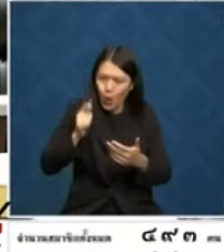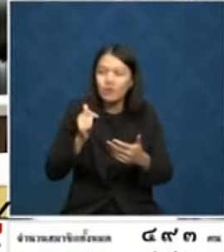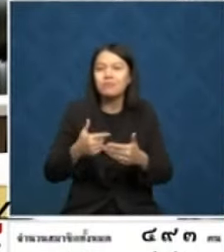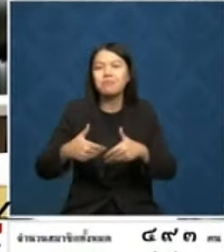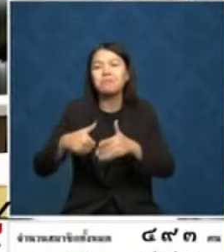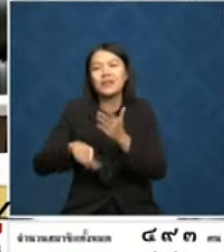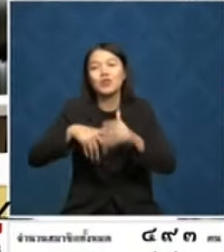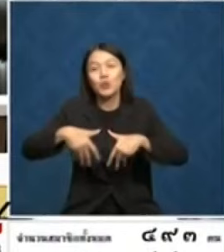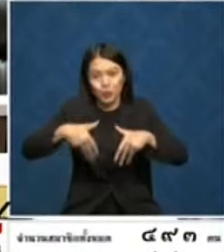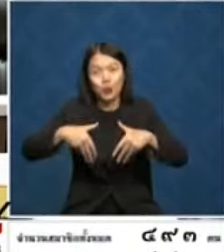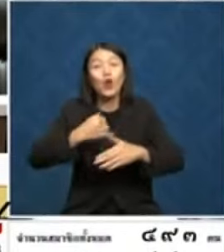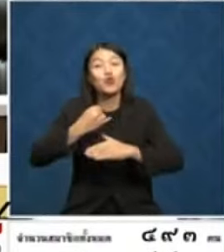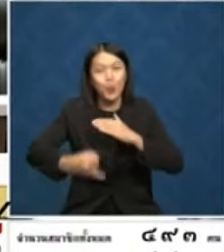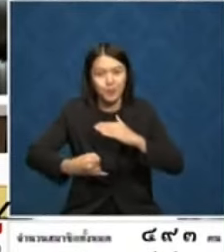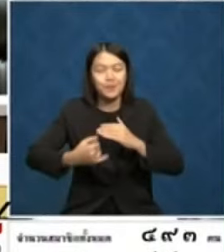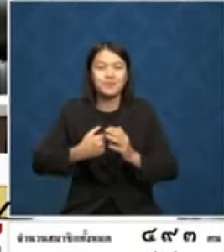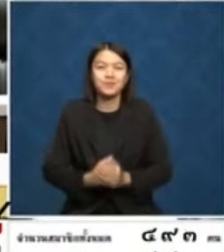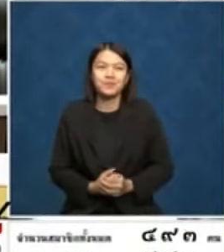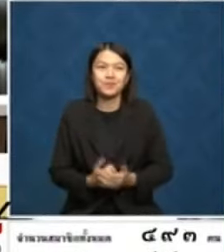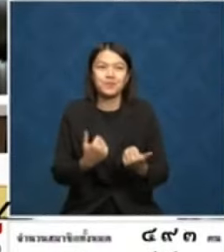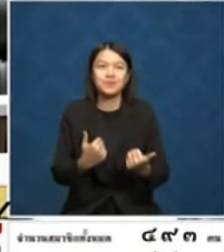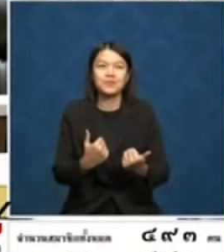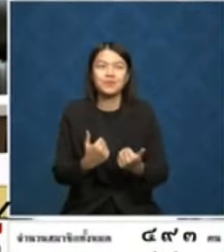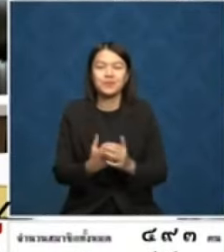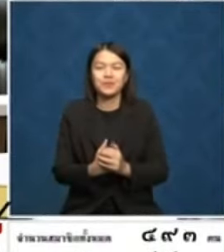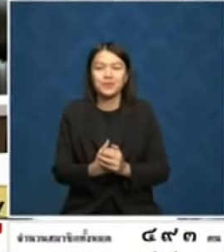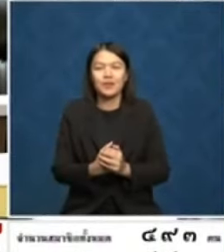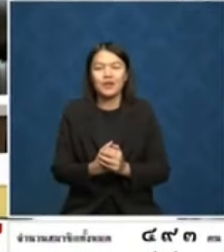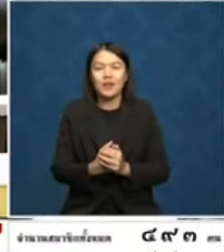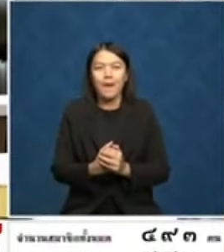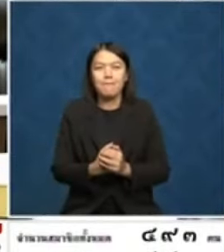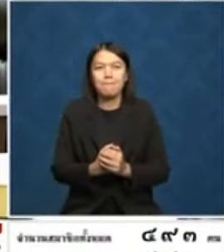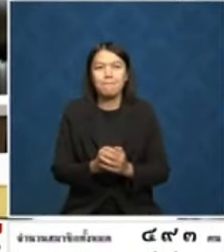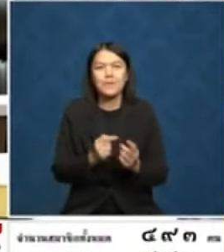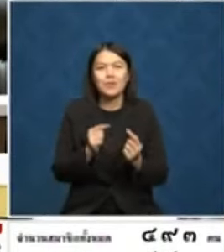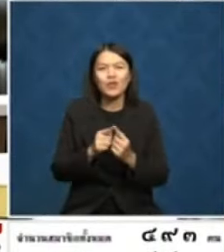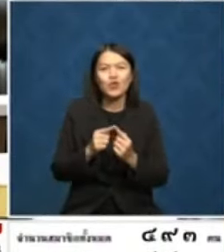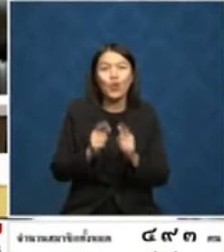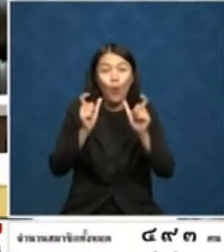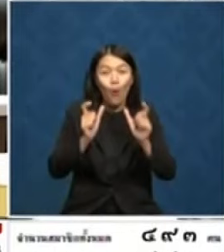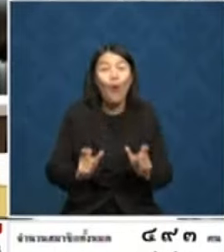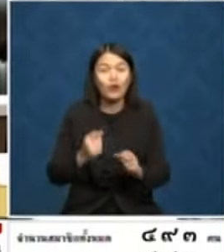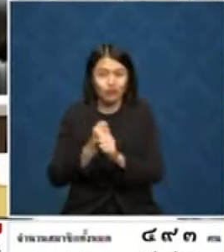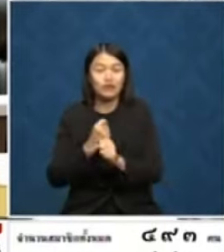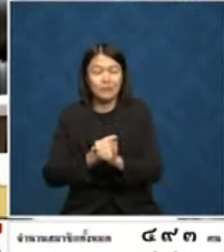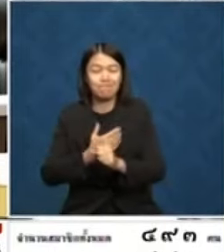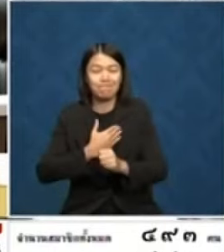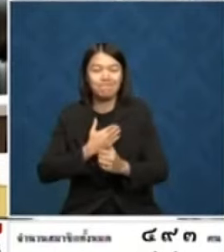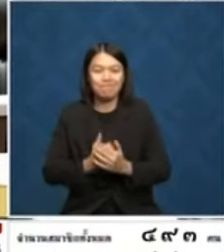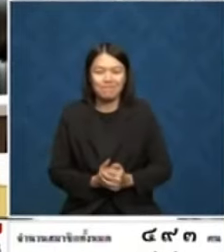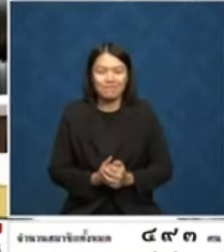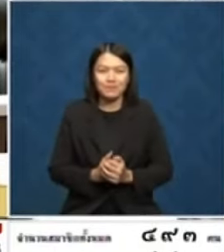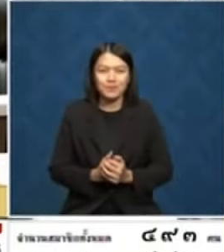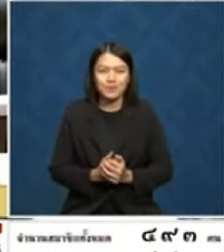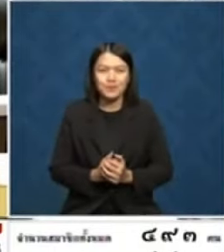ไงค่ะแต่อันนี้ก็แปลว่าต้องผ่านการกลั่นกองมาจากพรรคแล้วนะค่ะอ่าพรรคประชาชนเนี่ยเค้าเป็นกรณีค่าอภิปรายเค้าต้องต้องผ่านการ